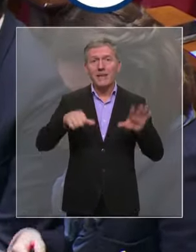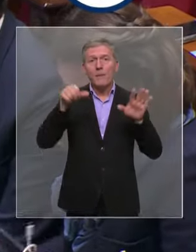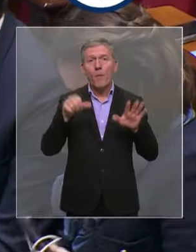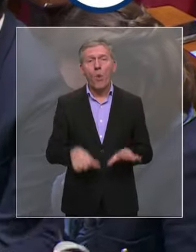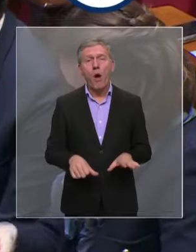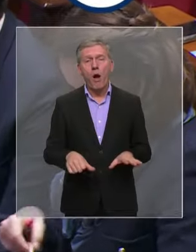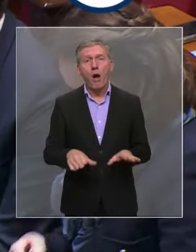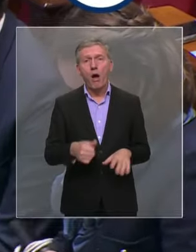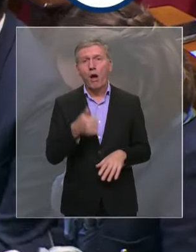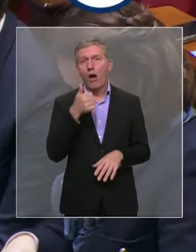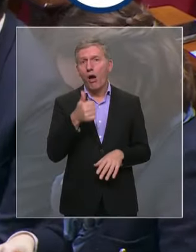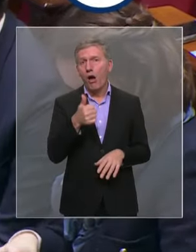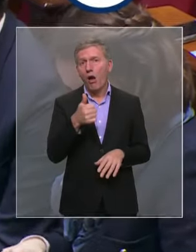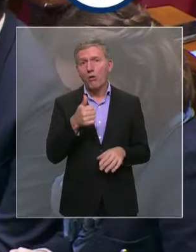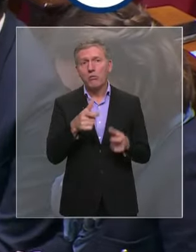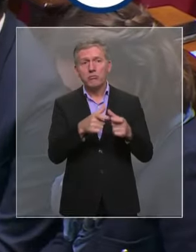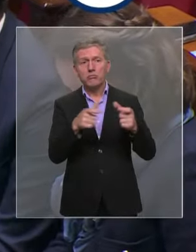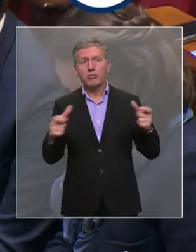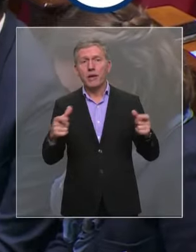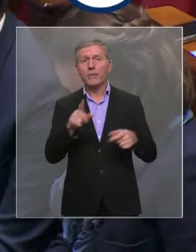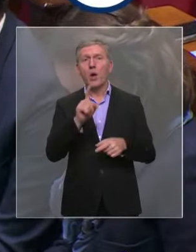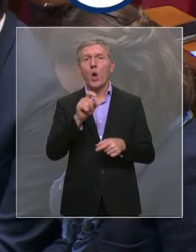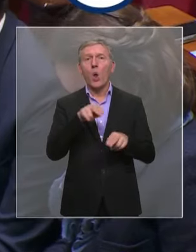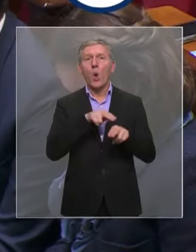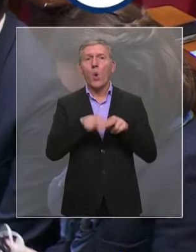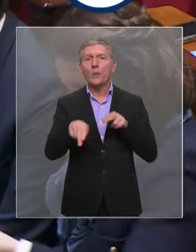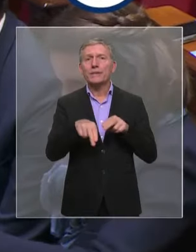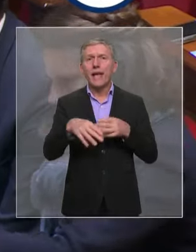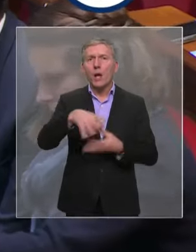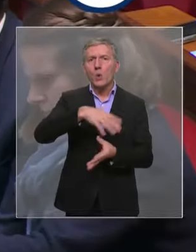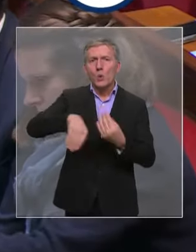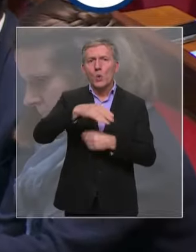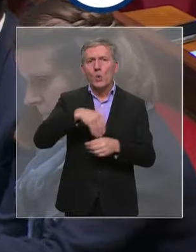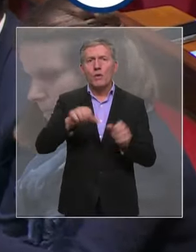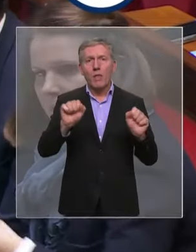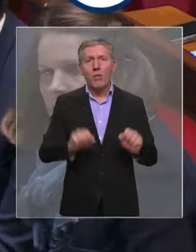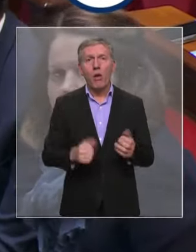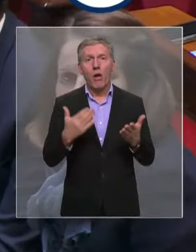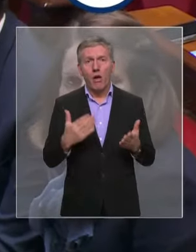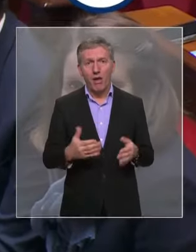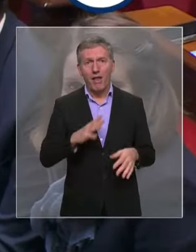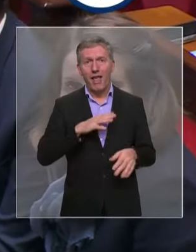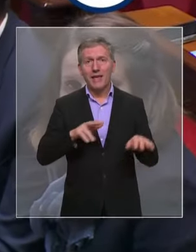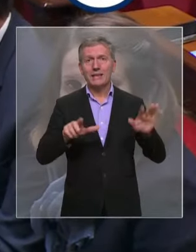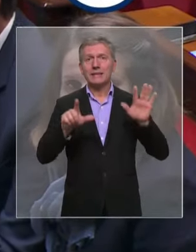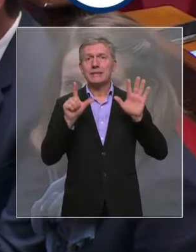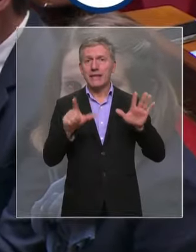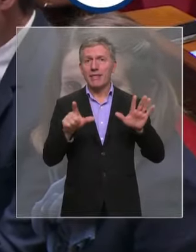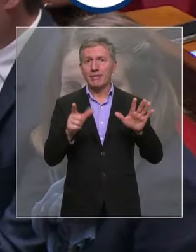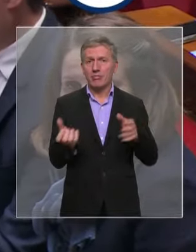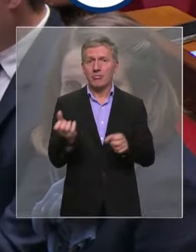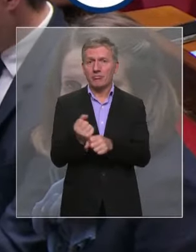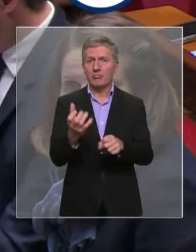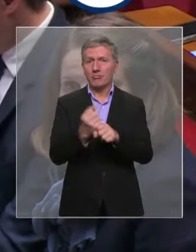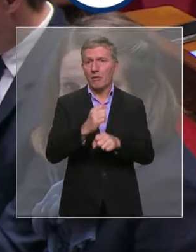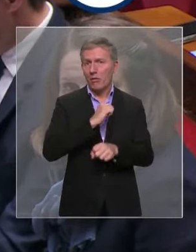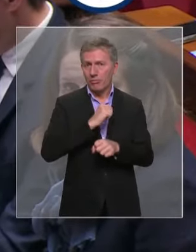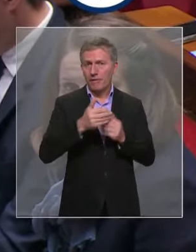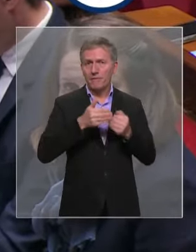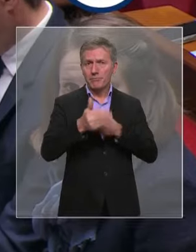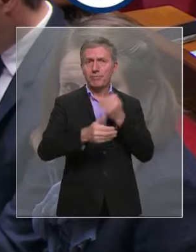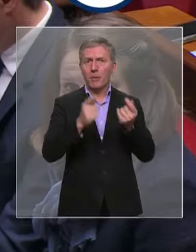avait qu'une seule station de réutilisation d'eau usée sur ce territoire. Il y en a désormais 7. Preuve de l'accélération